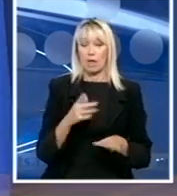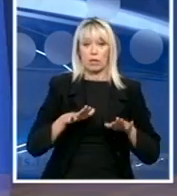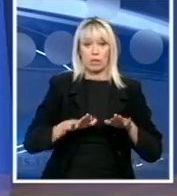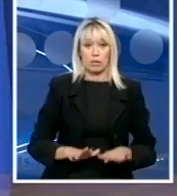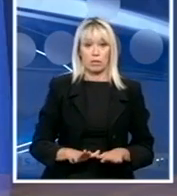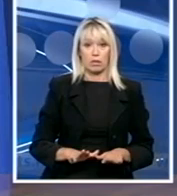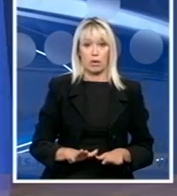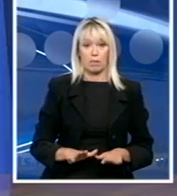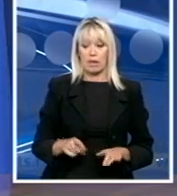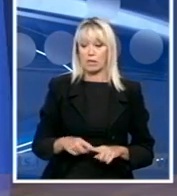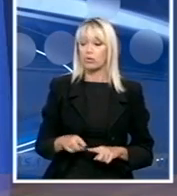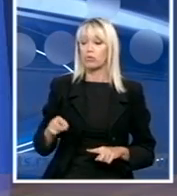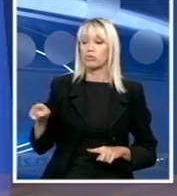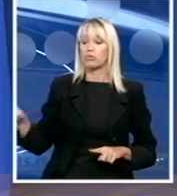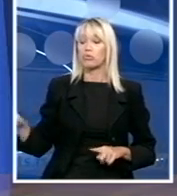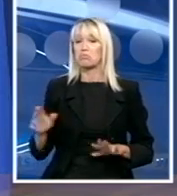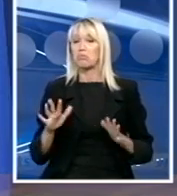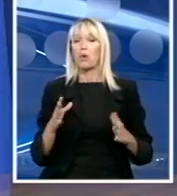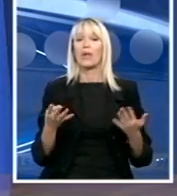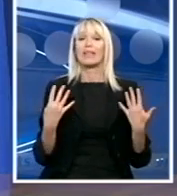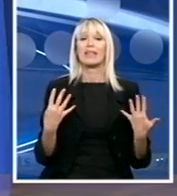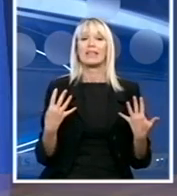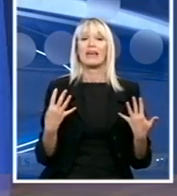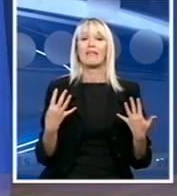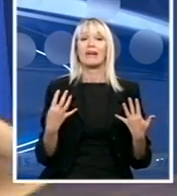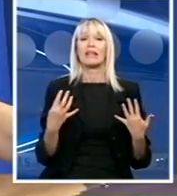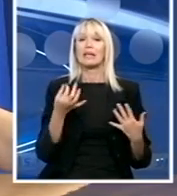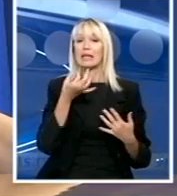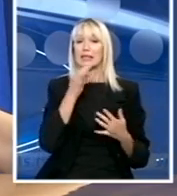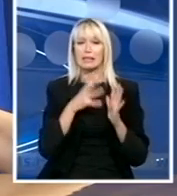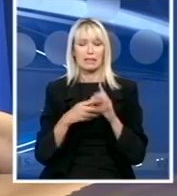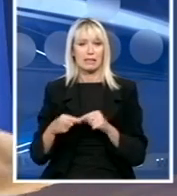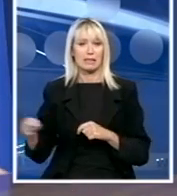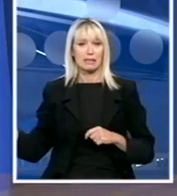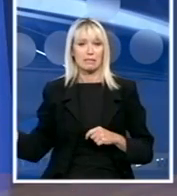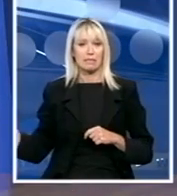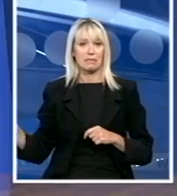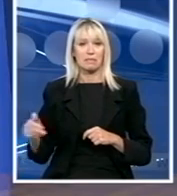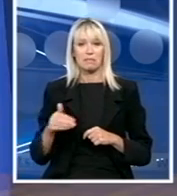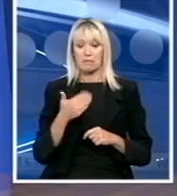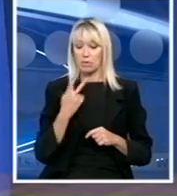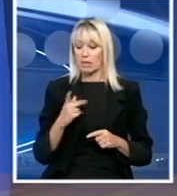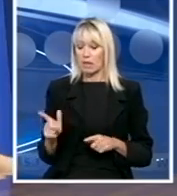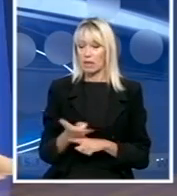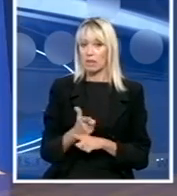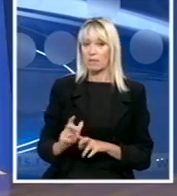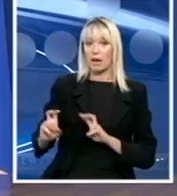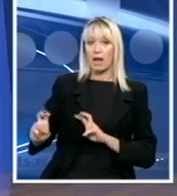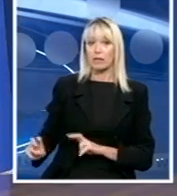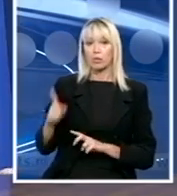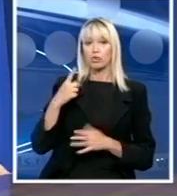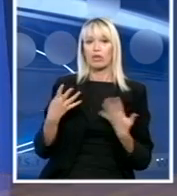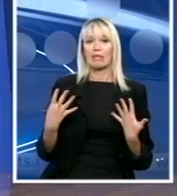između, otprilike 90 cm. Ako imate razmak, jednu stolicu, to je